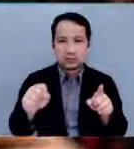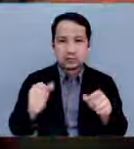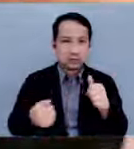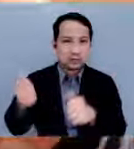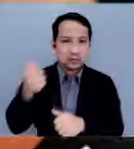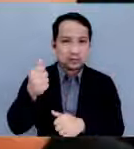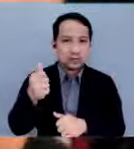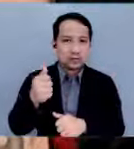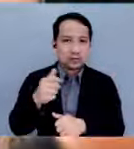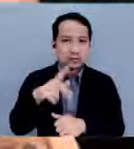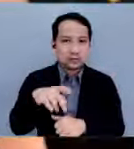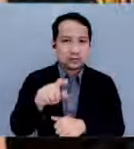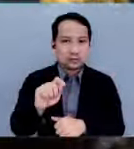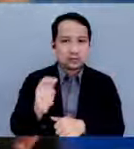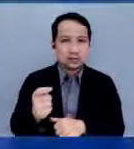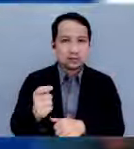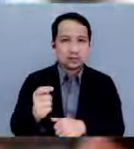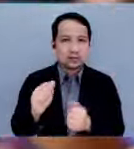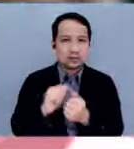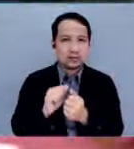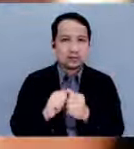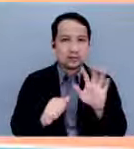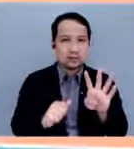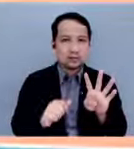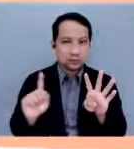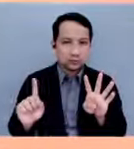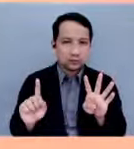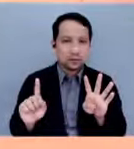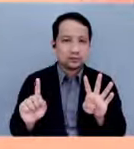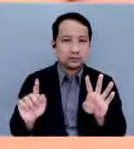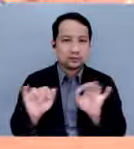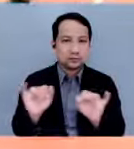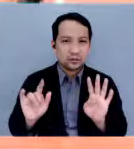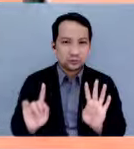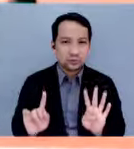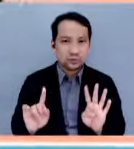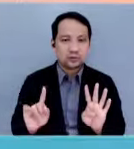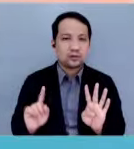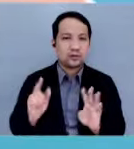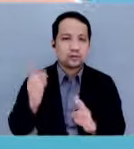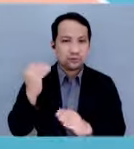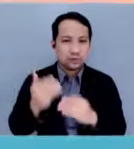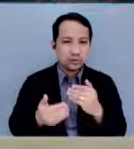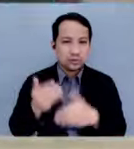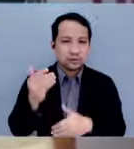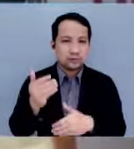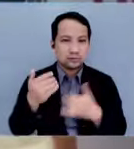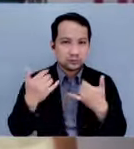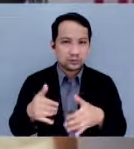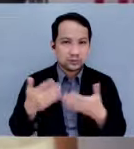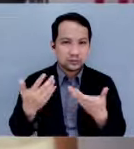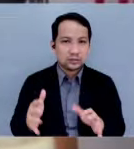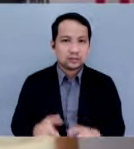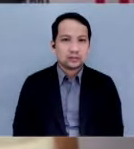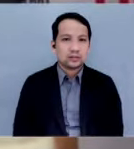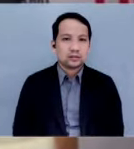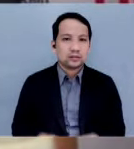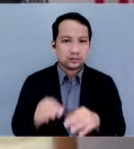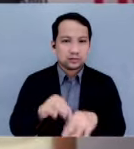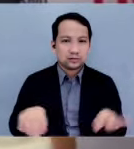PLDT. Kapwa naging 4-1 ang win-loss records ng 2 koponan matapos ang laro. Important lang sa akin